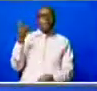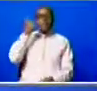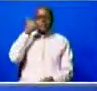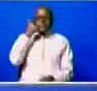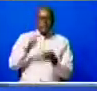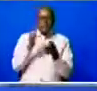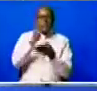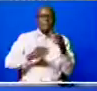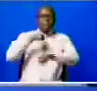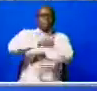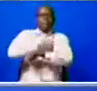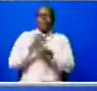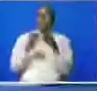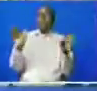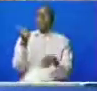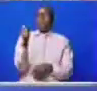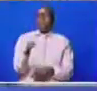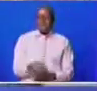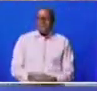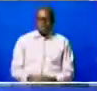za shule kukosa kufunguliwa.